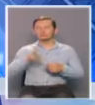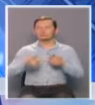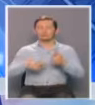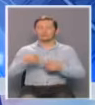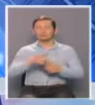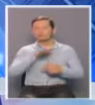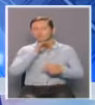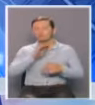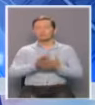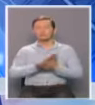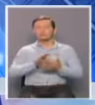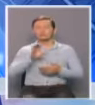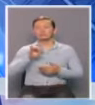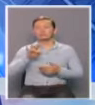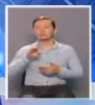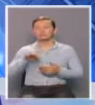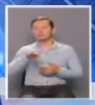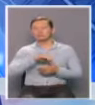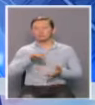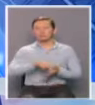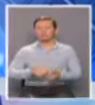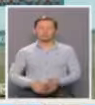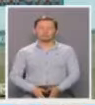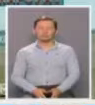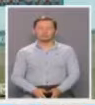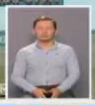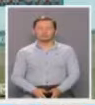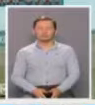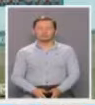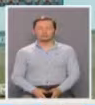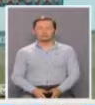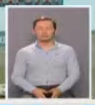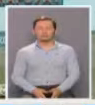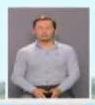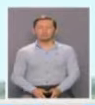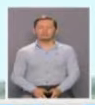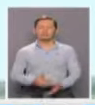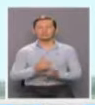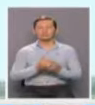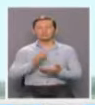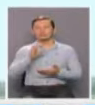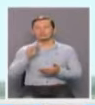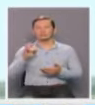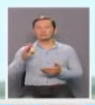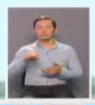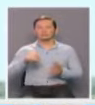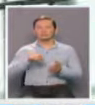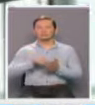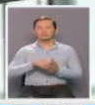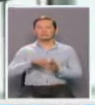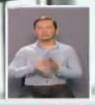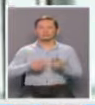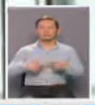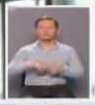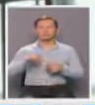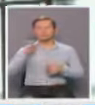ата Сүндет Тасқарен ауылдастарына сыйлы. Елтай ауылының тумасы Сүндет Тасқарен 90 жастан асты.